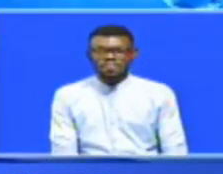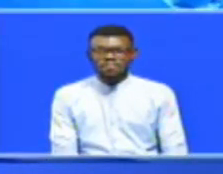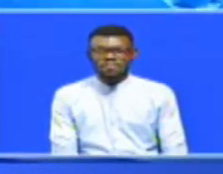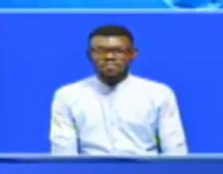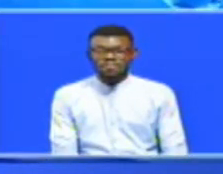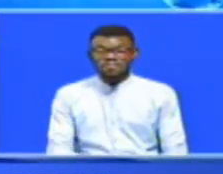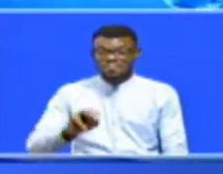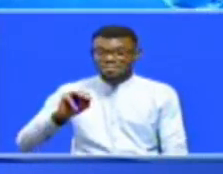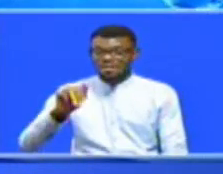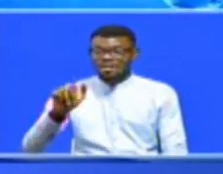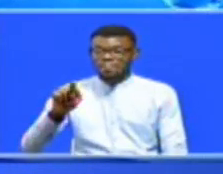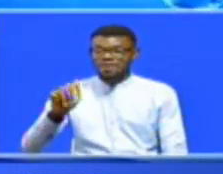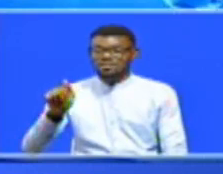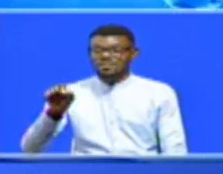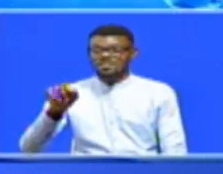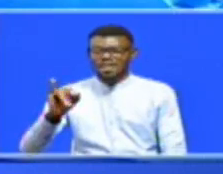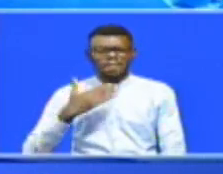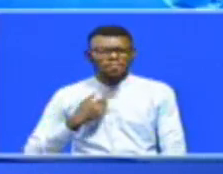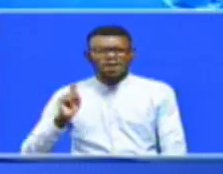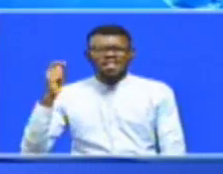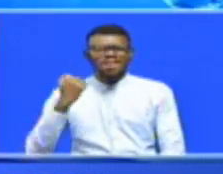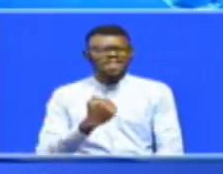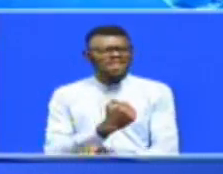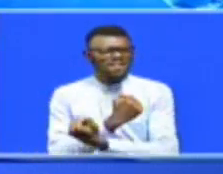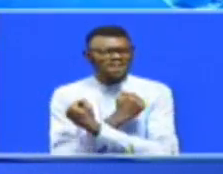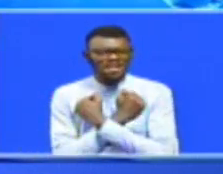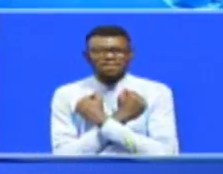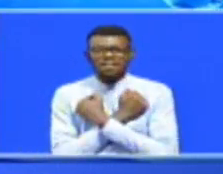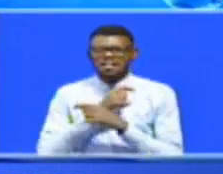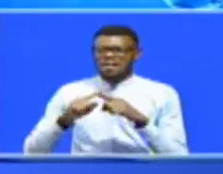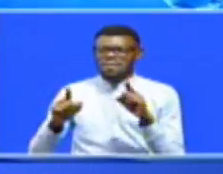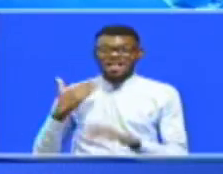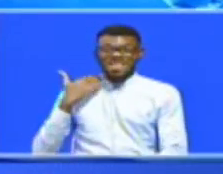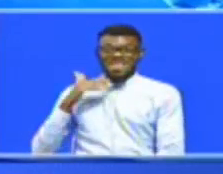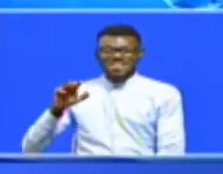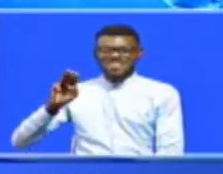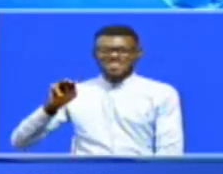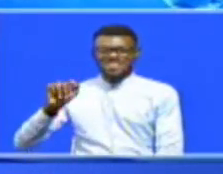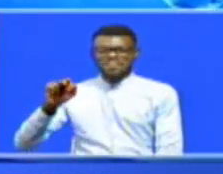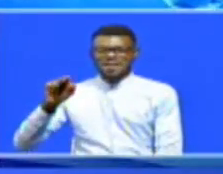Mtazamaji, Matasi ni kipenzi cha Wakenya lakini adui mkubwa sana wa Sadio Mane, ndio maisha tu. Msongamano wa